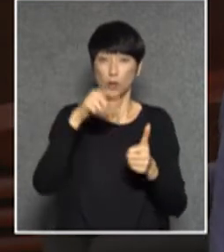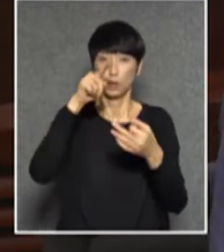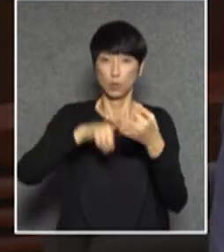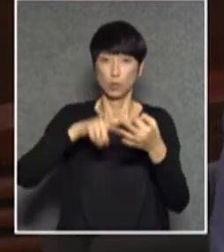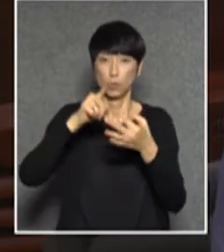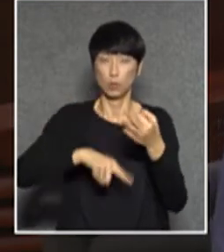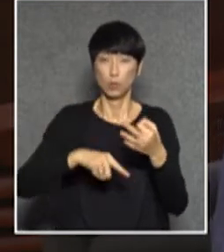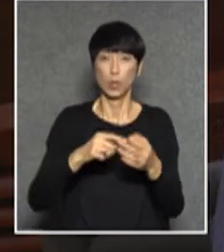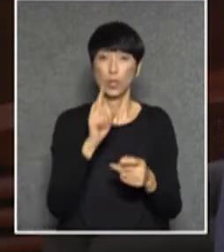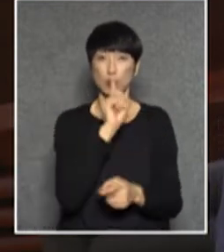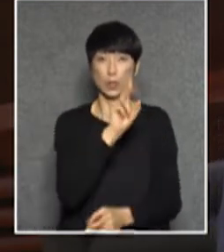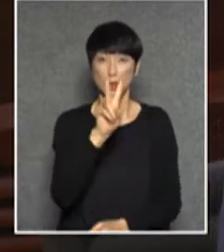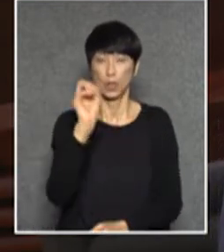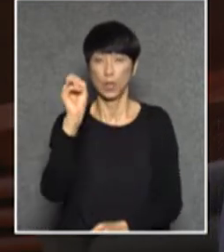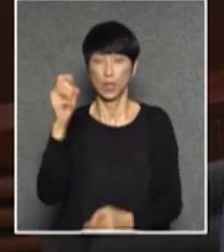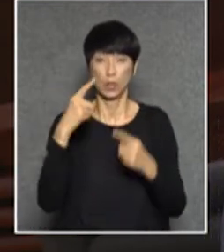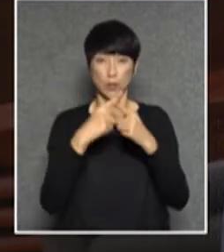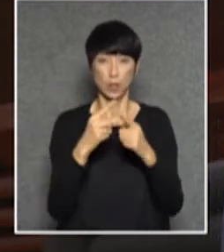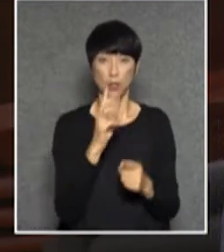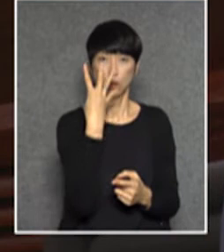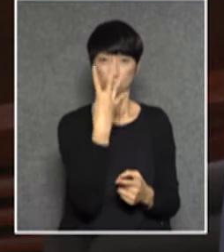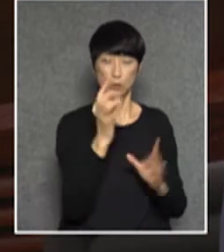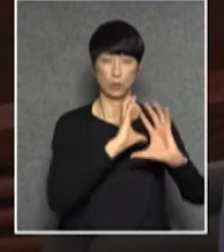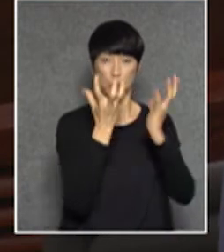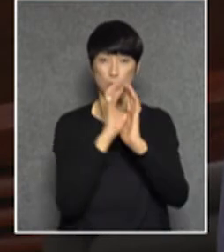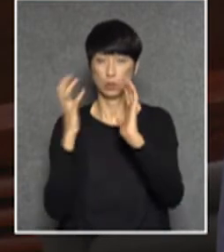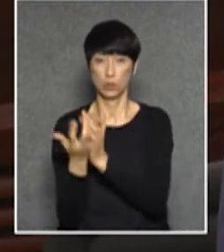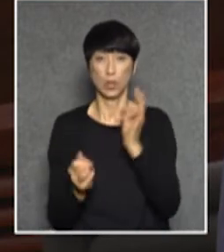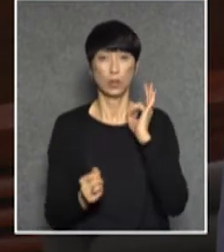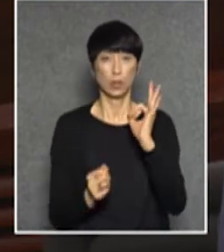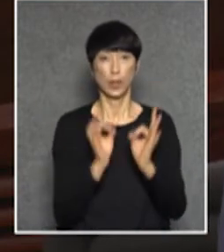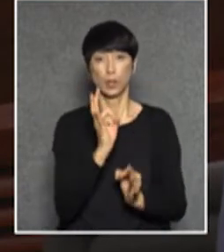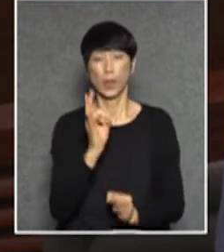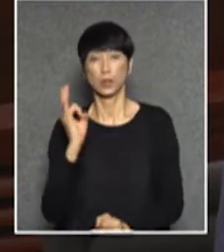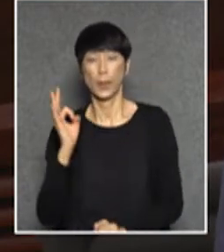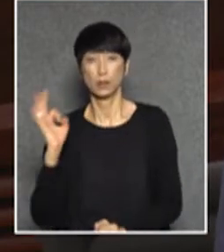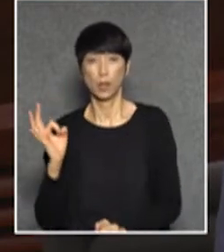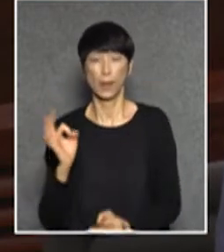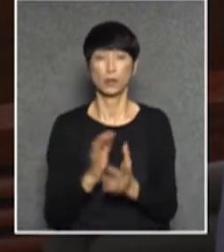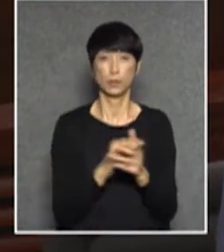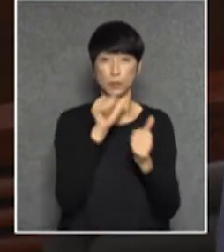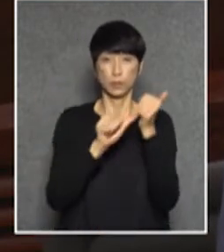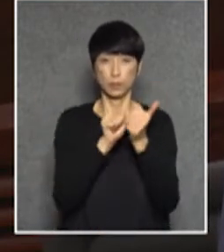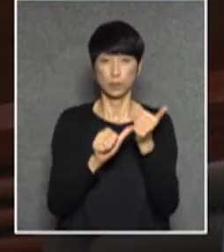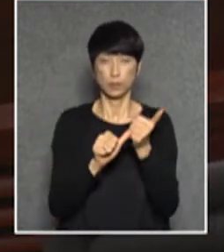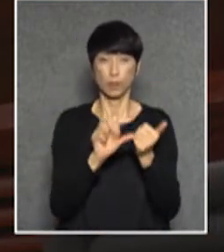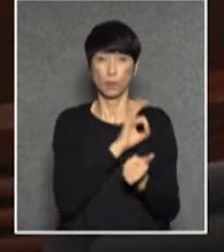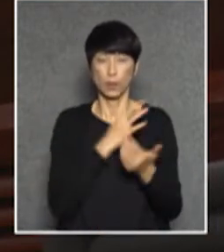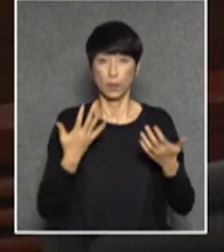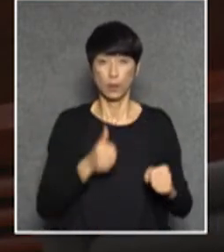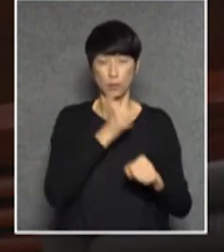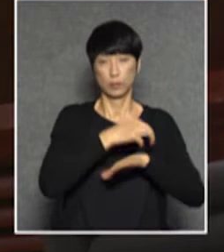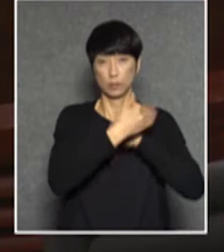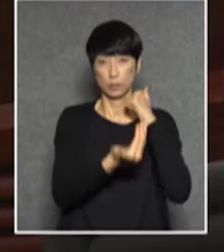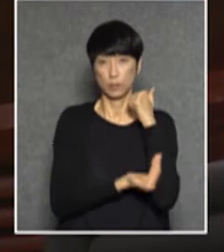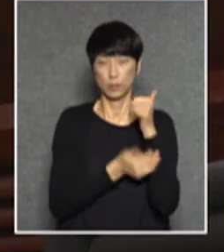為1200人，由四大界別各300人組成，而委員產生辦法維持目前基本法附件一的規